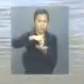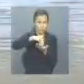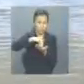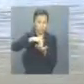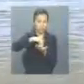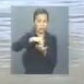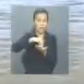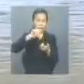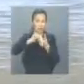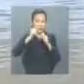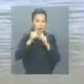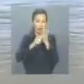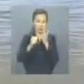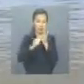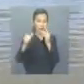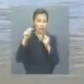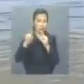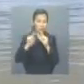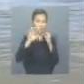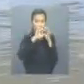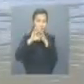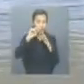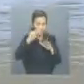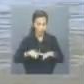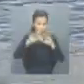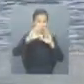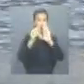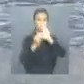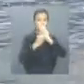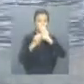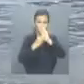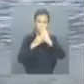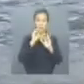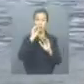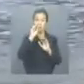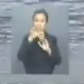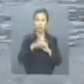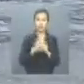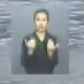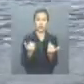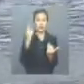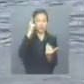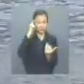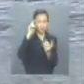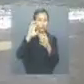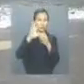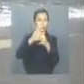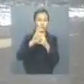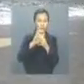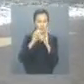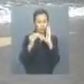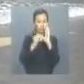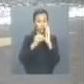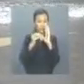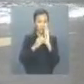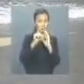าอุทกภัยวาตภัยและดินโคลนถล่มกรุงเทพมหานครบอกนะคะว่าสถานการณ์น้ำในกรุงเทพมหานครฝั่งธนบุรีน้ำจากอำเภอส